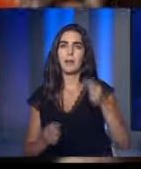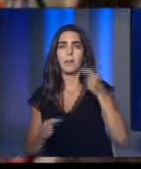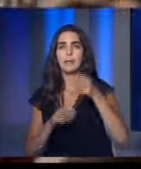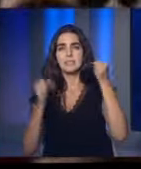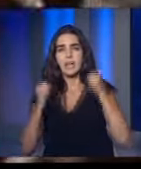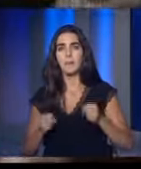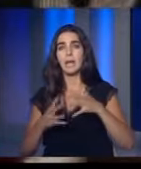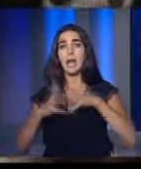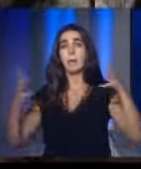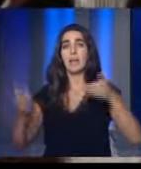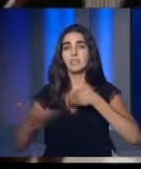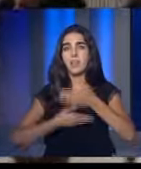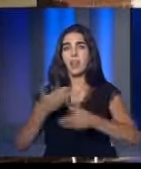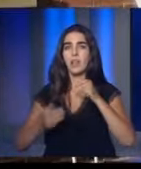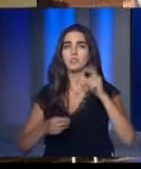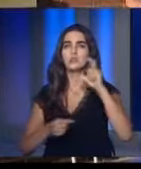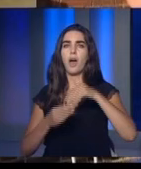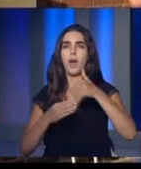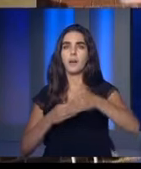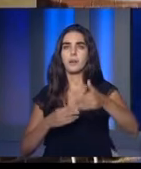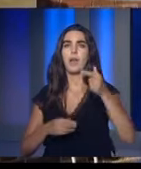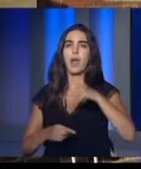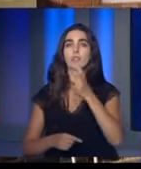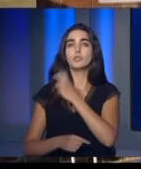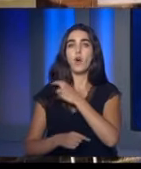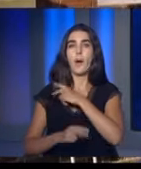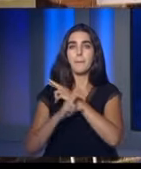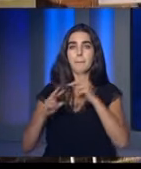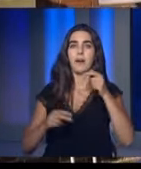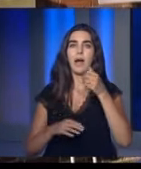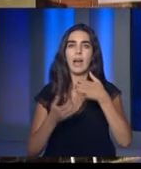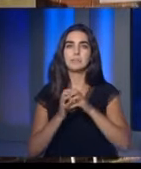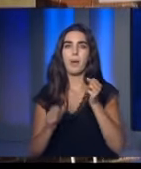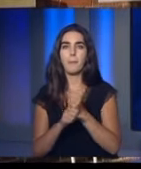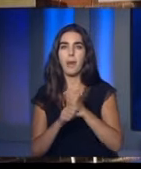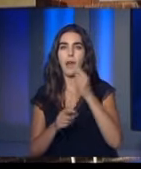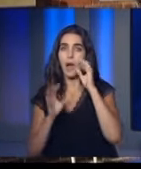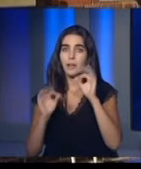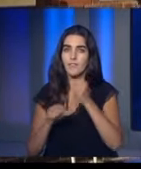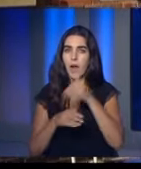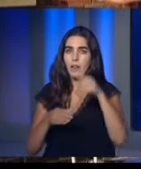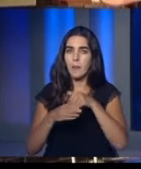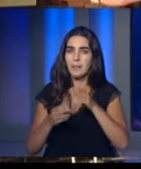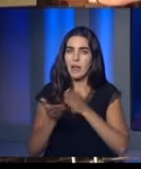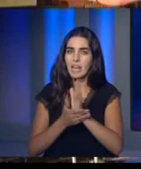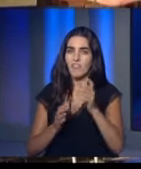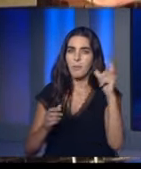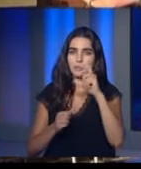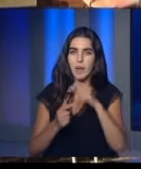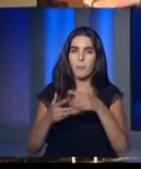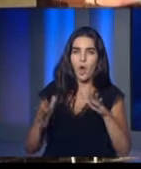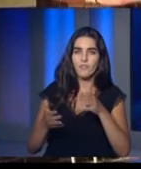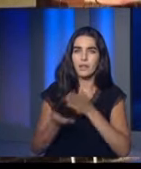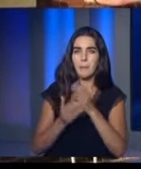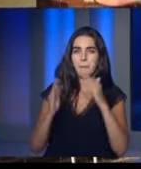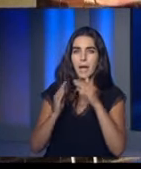ثابتا وكبيرا في استطلاعات الرأي لعدة أشهر، لكن زعماء حزب العمال حذروا من اعتبار نتيجة الانتخابات أمرا مسلما